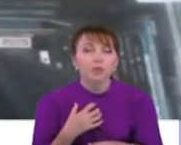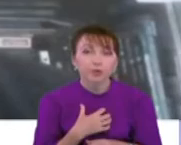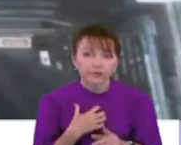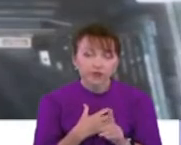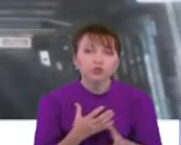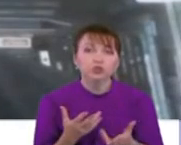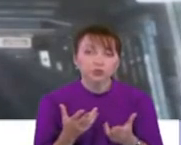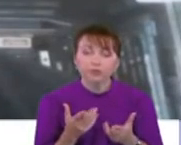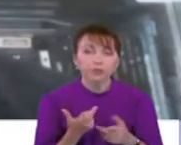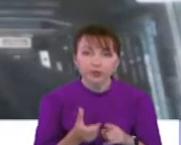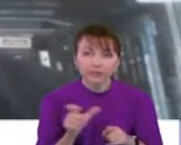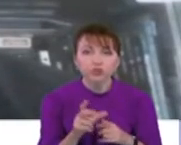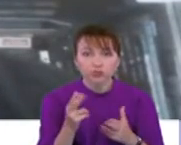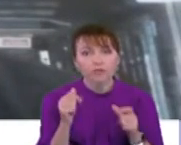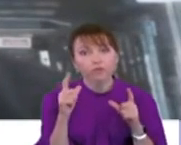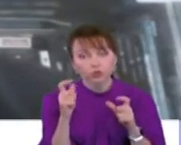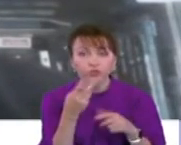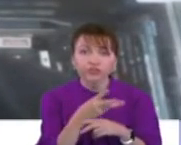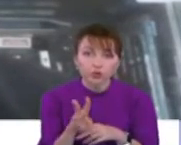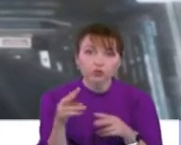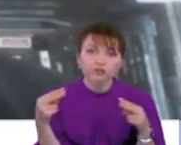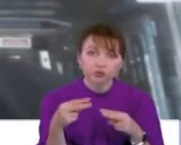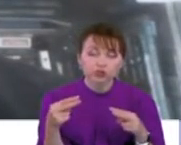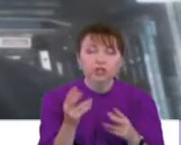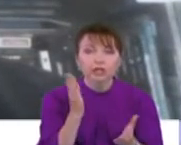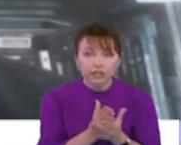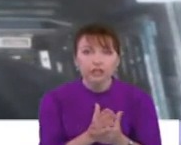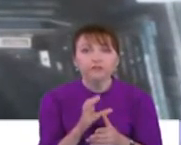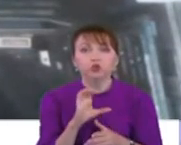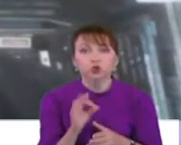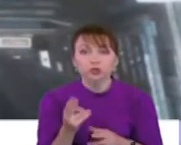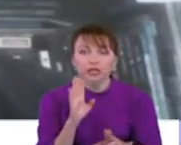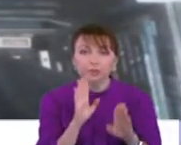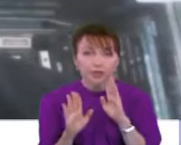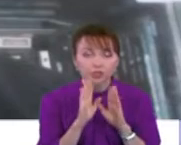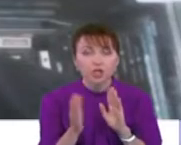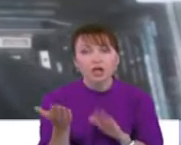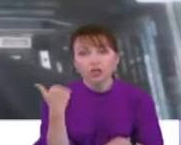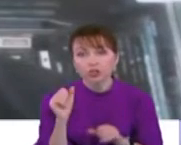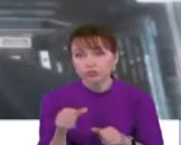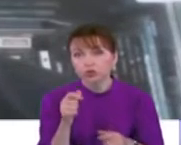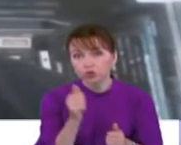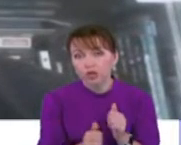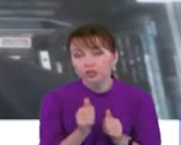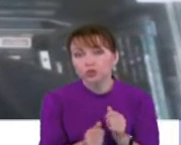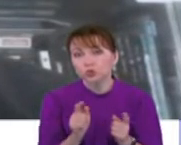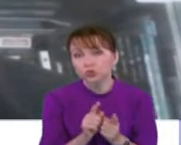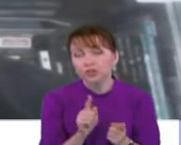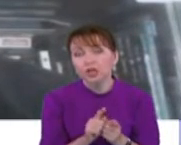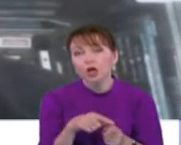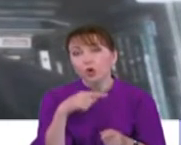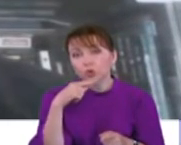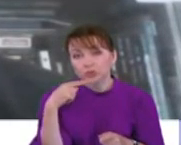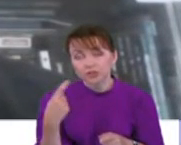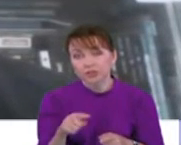фото та відеосвідчення віднаходяться у соціальних мережах. Раніше їх можна було часто зустріти в російських військових